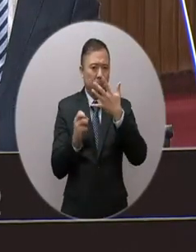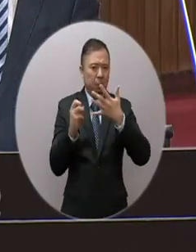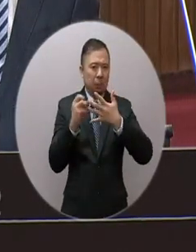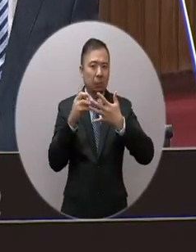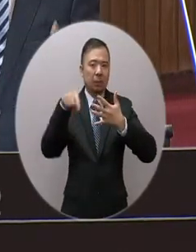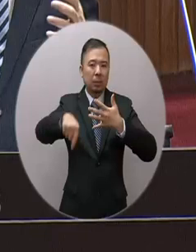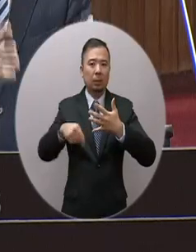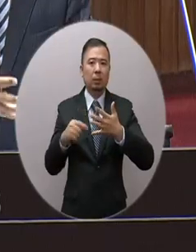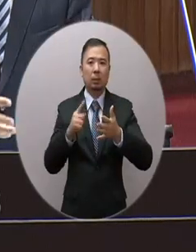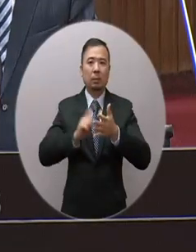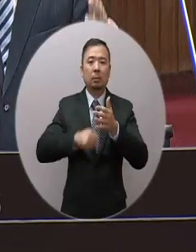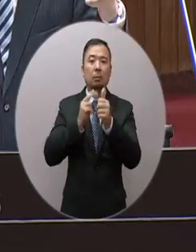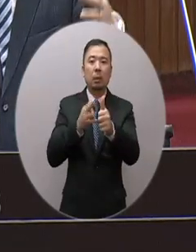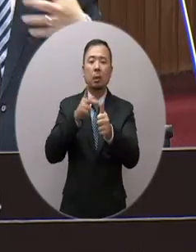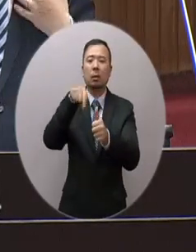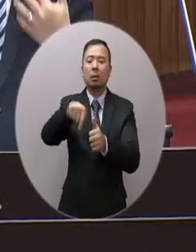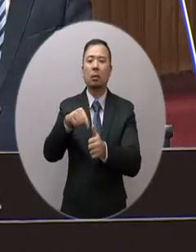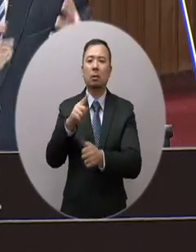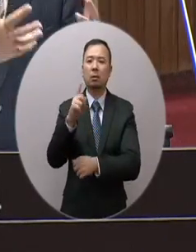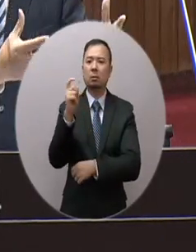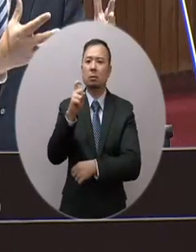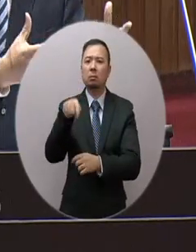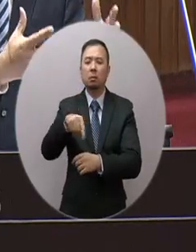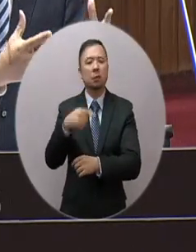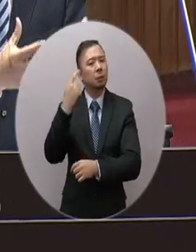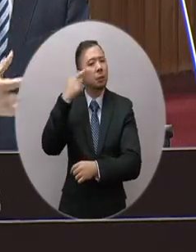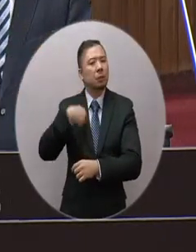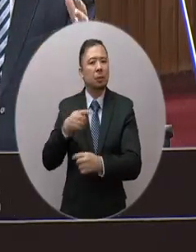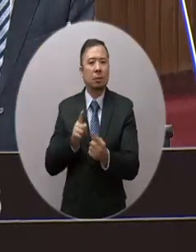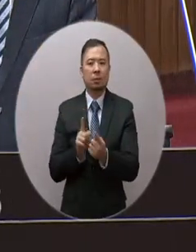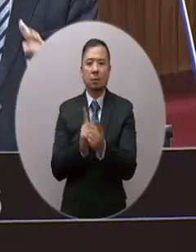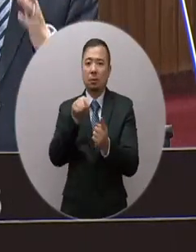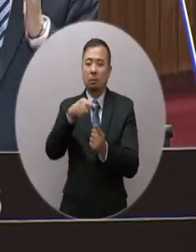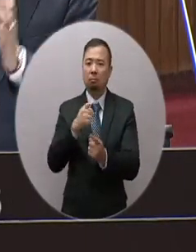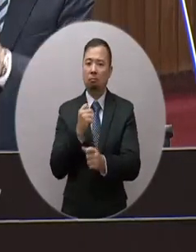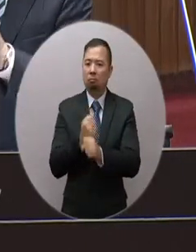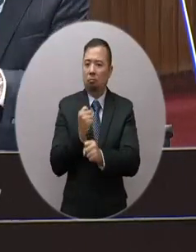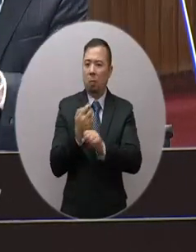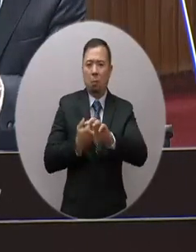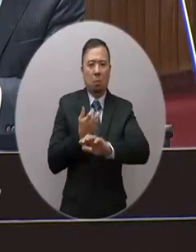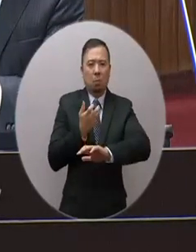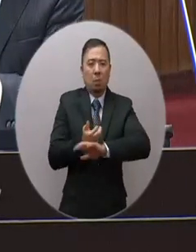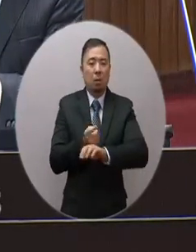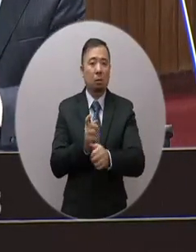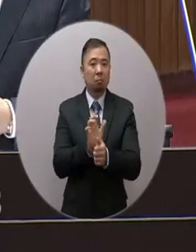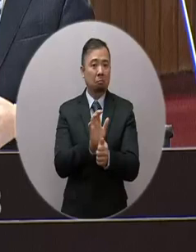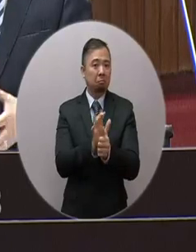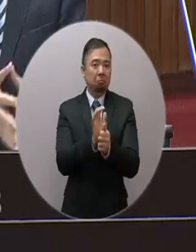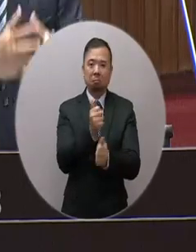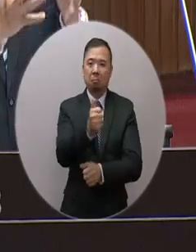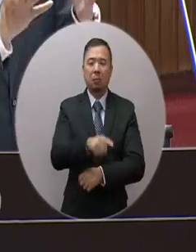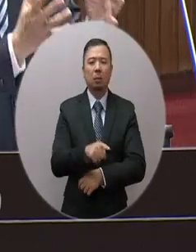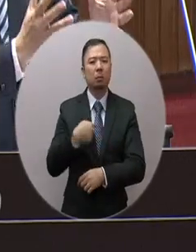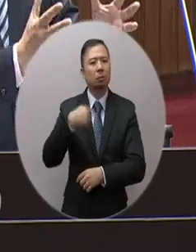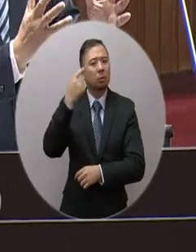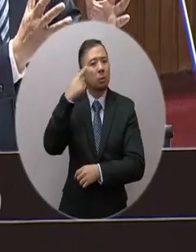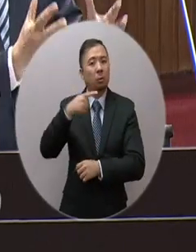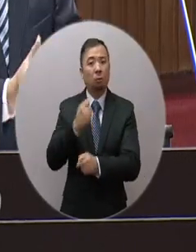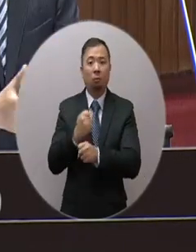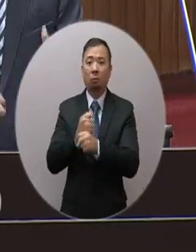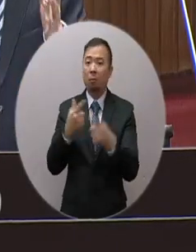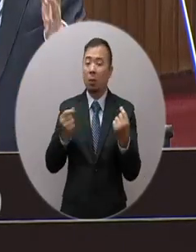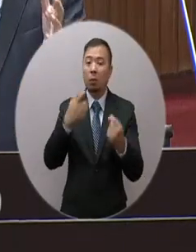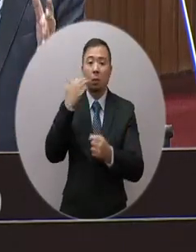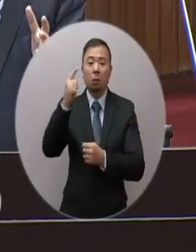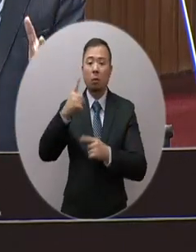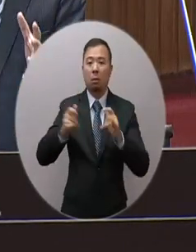肯定了、啊。哦，这职务上或者是当然薪资上都是一种肯定。但是做一样的工作，好、哦，比如几个民政局长，